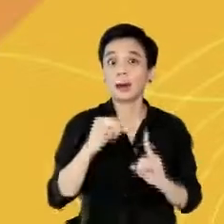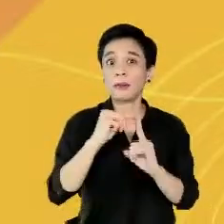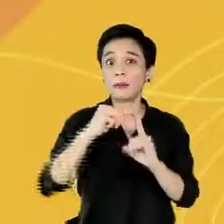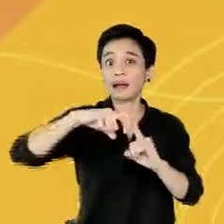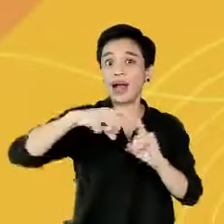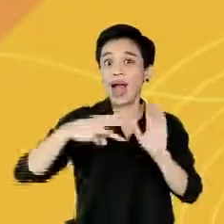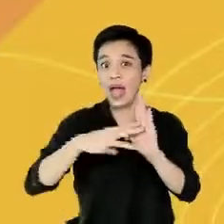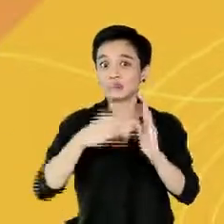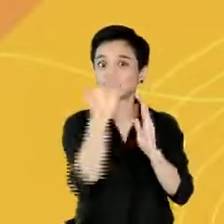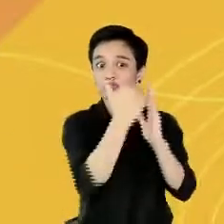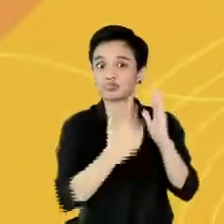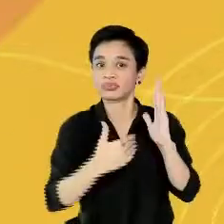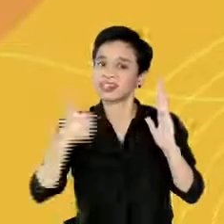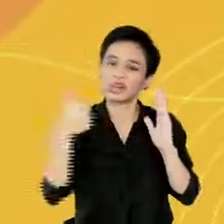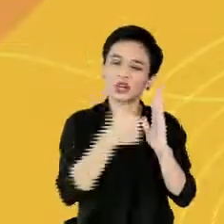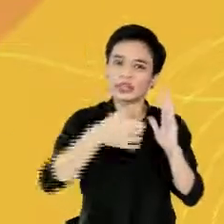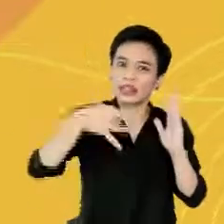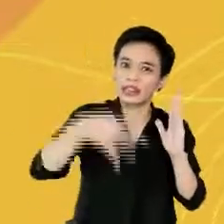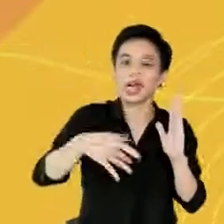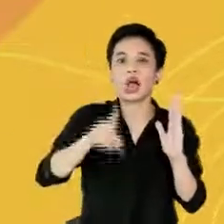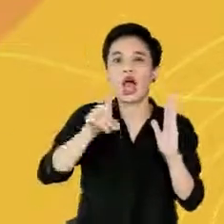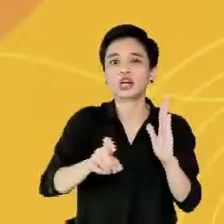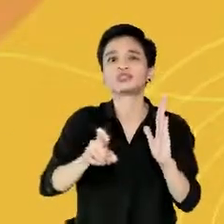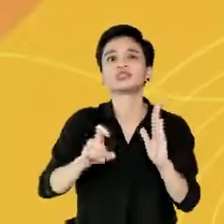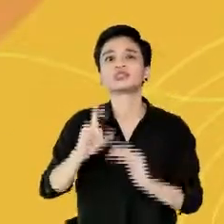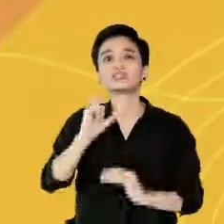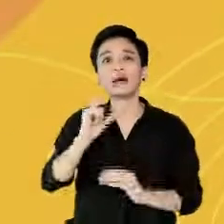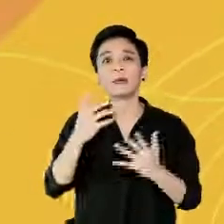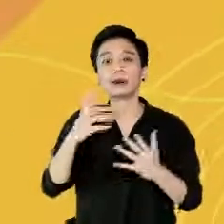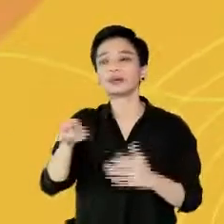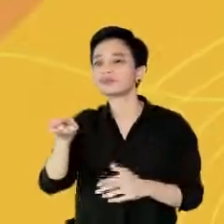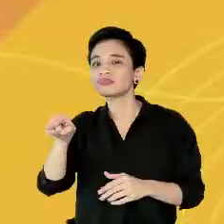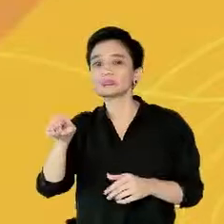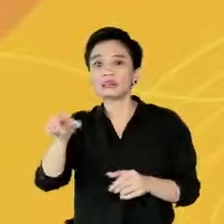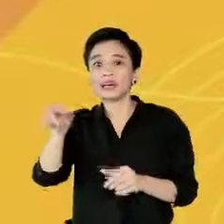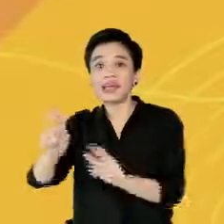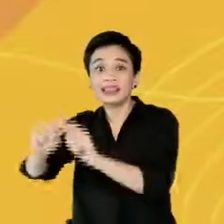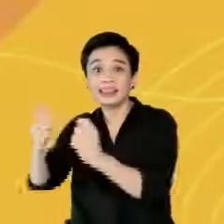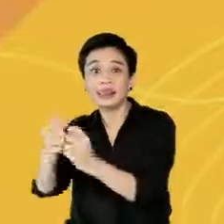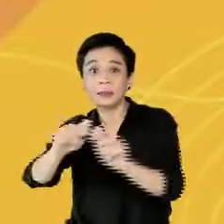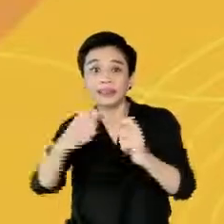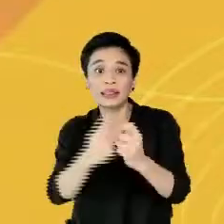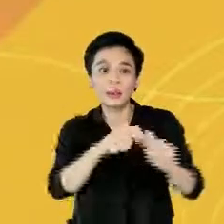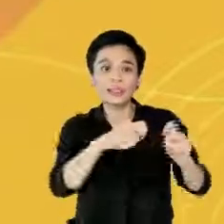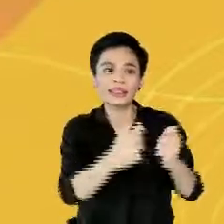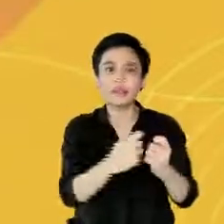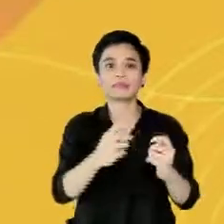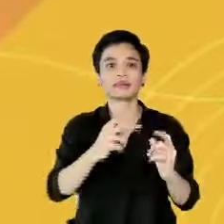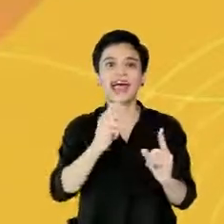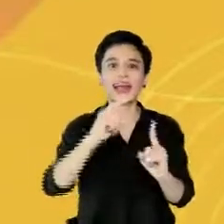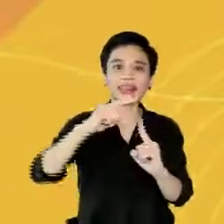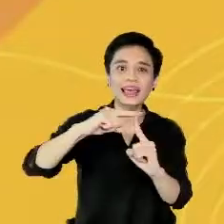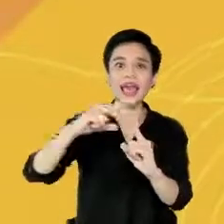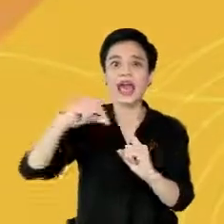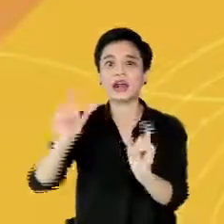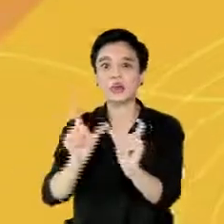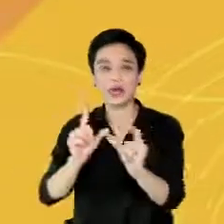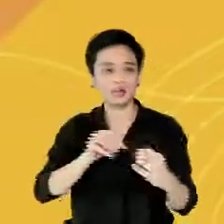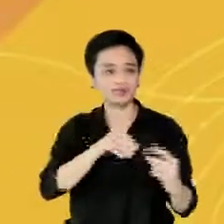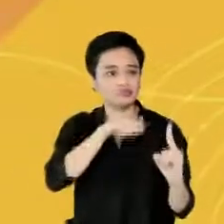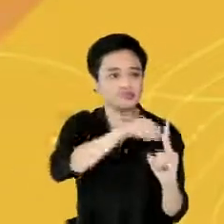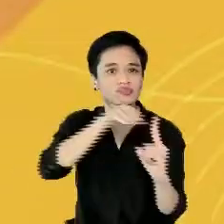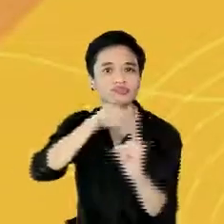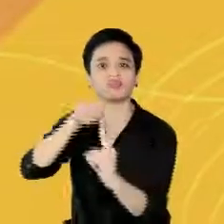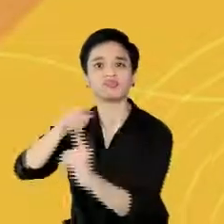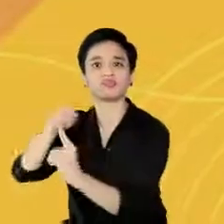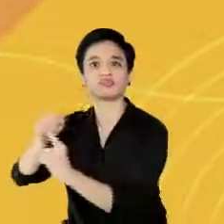dilakukan melalui Satgas atau rtni berkolaborasi dengan